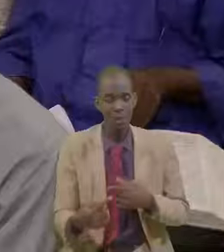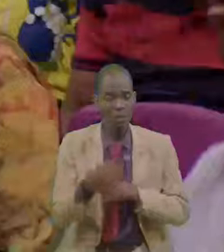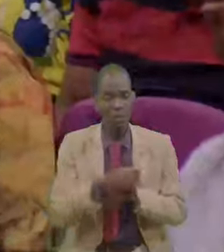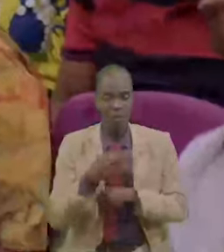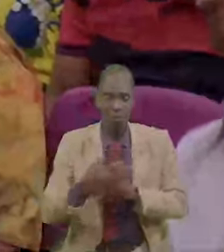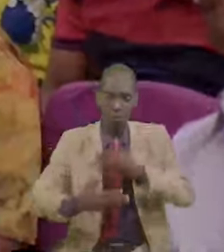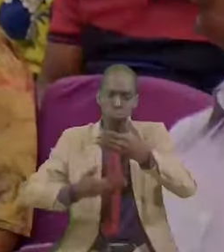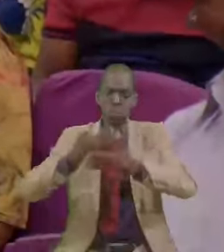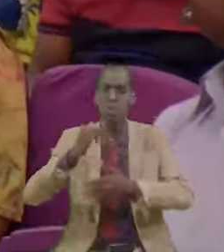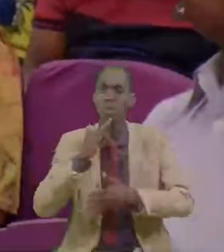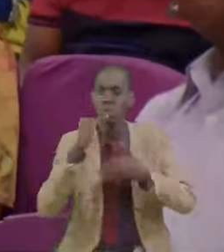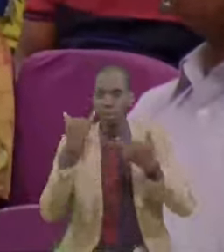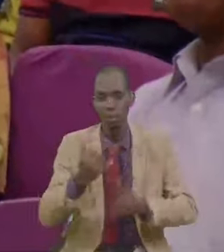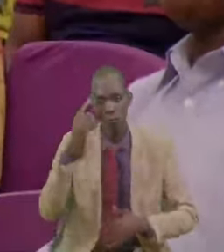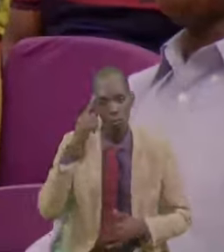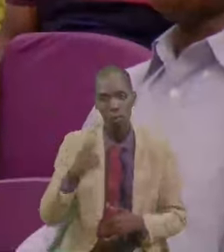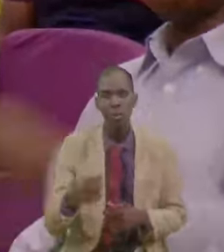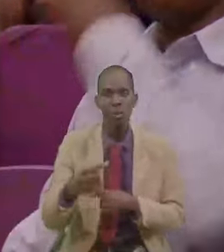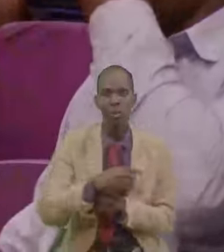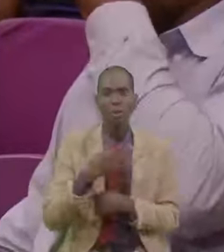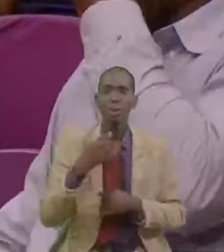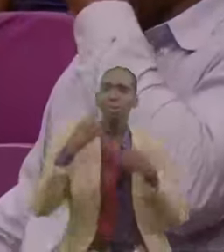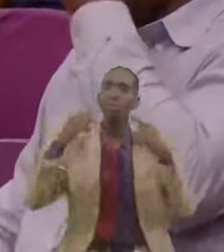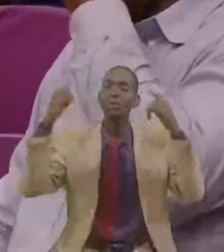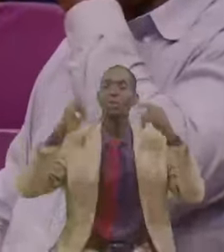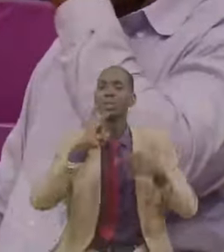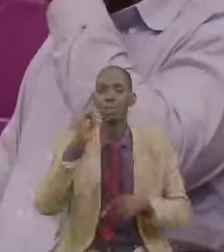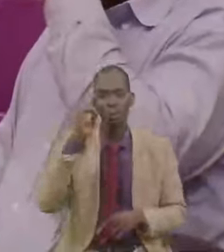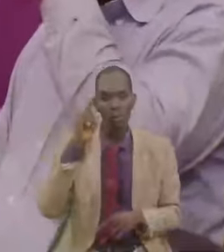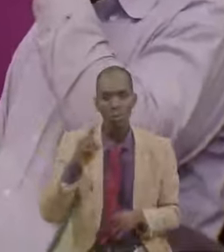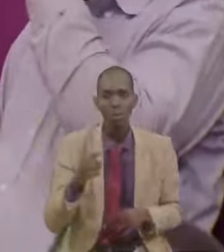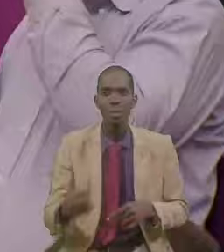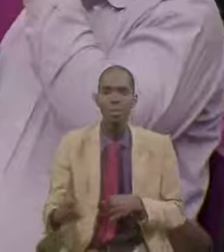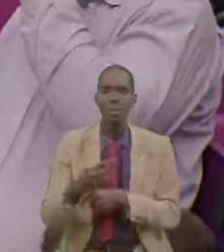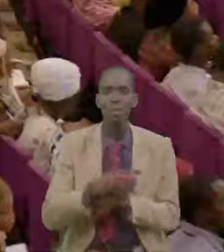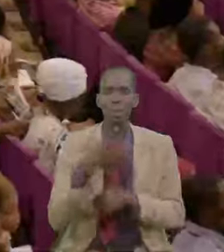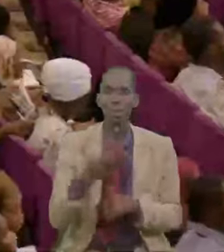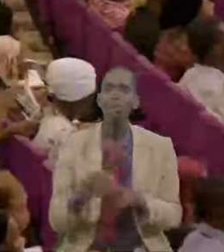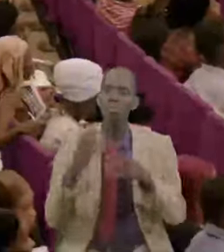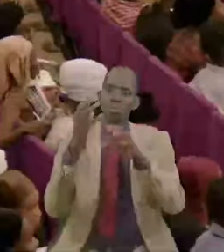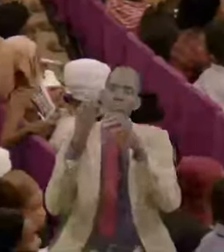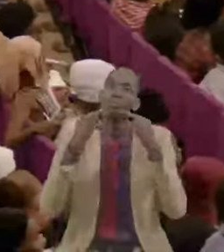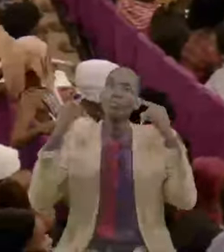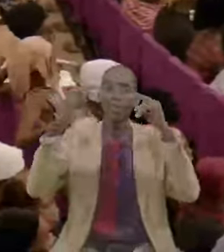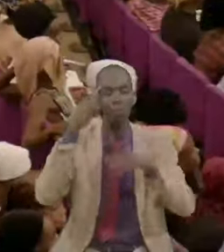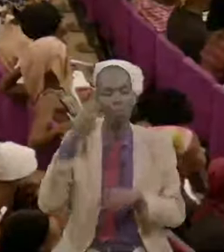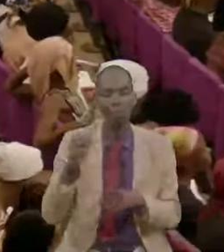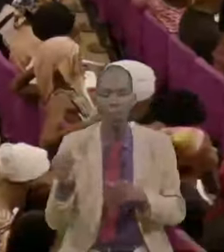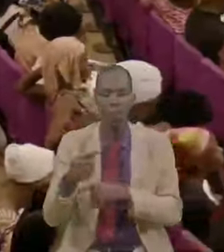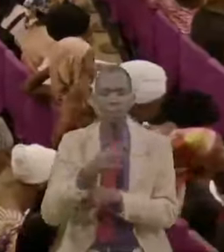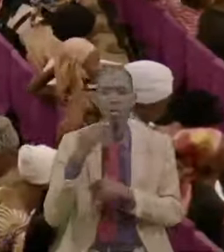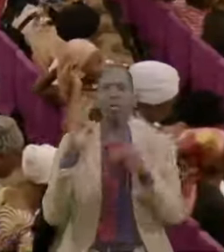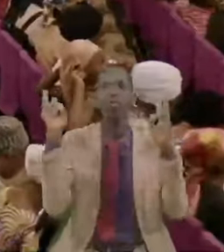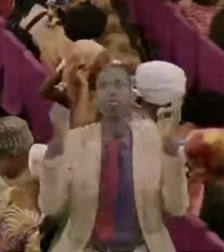est venu. Le jour de succès est venu. Le jour de réalisation est venu. Le jour de victoire est